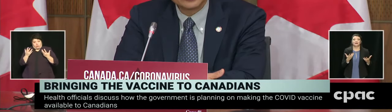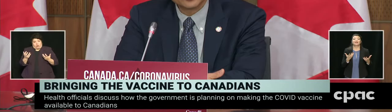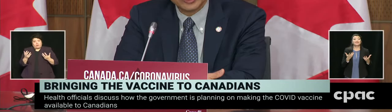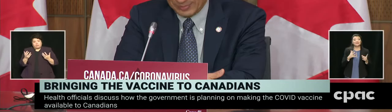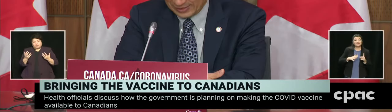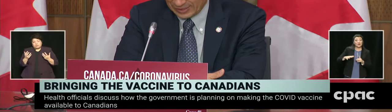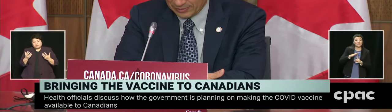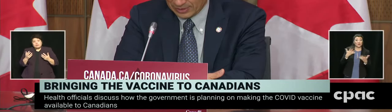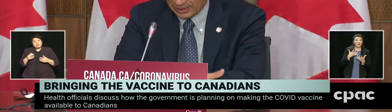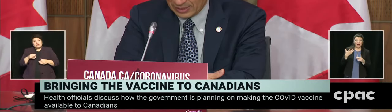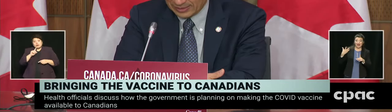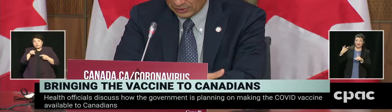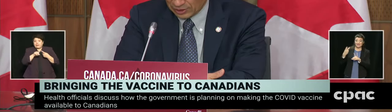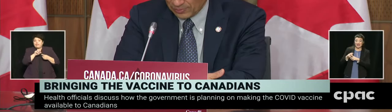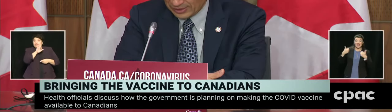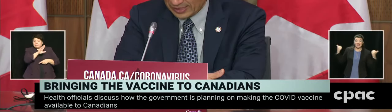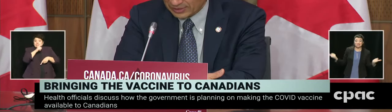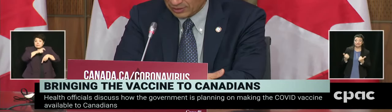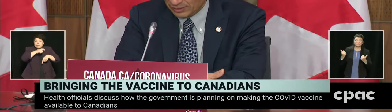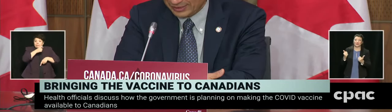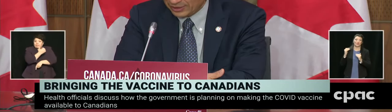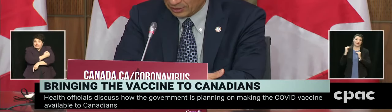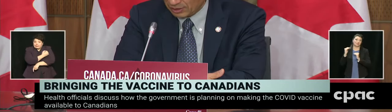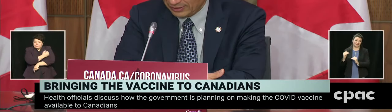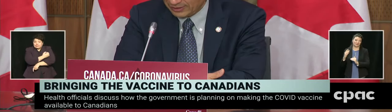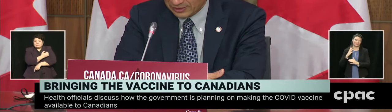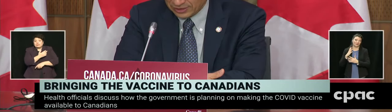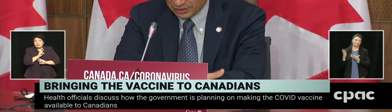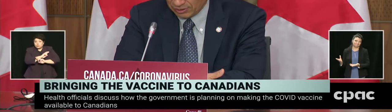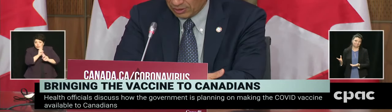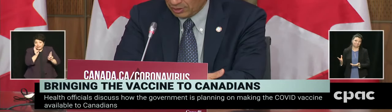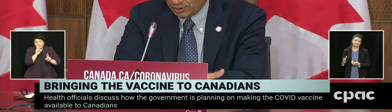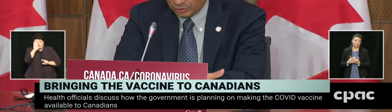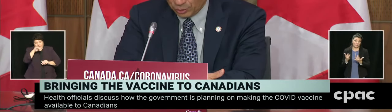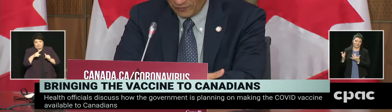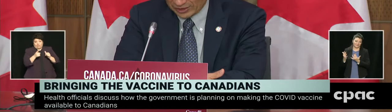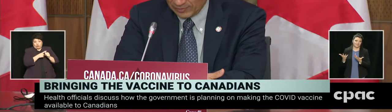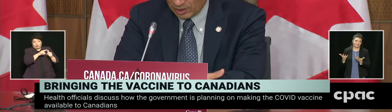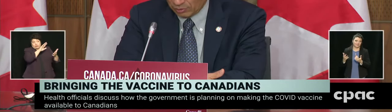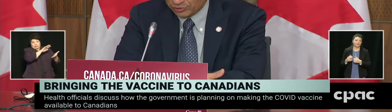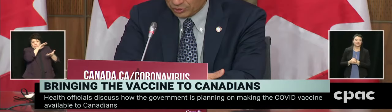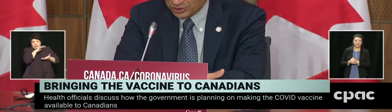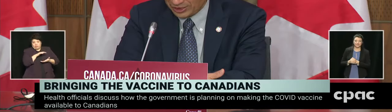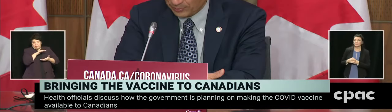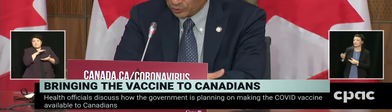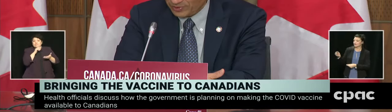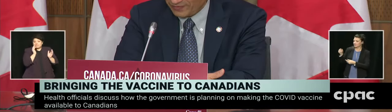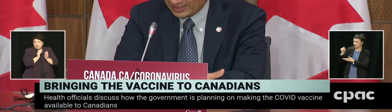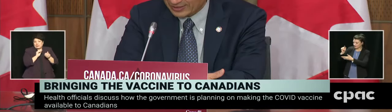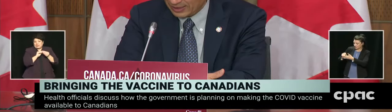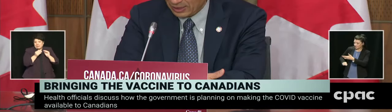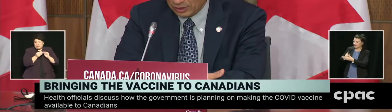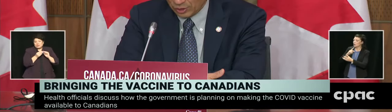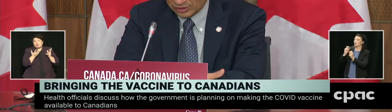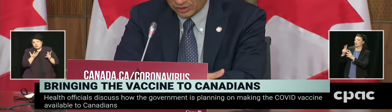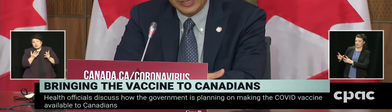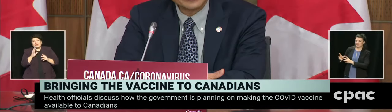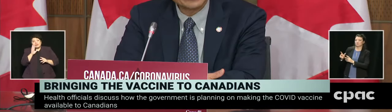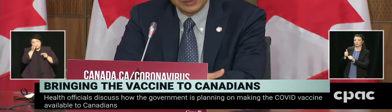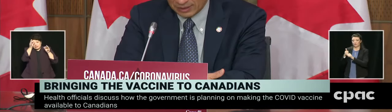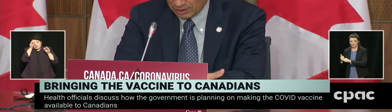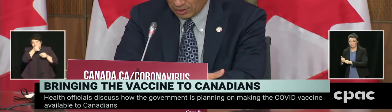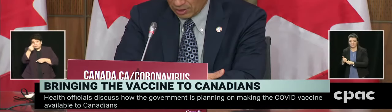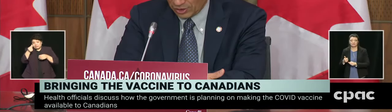vaccins sont limités. Ces recommandations guideront les décisions du gouvernement au sujet des premiers vaccins lorsque